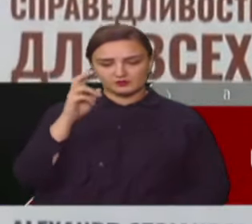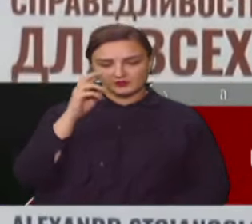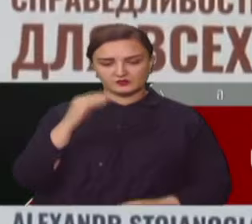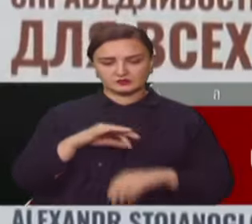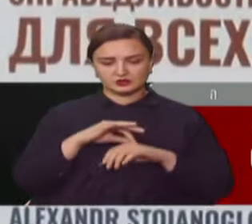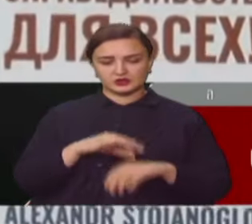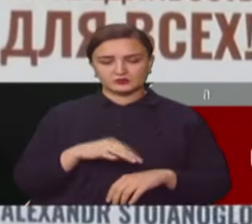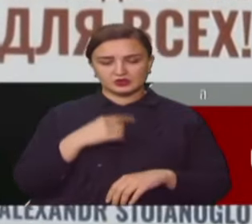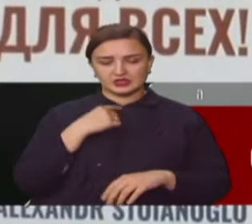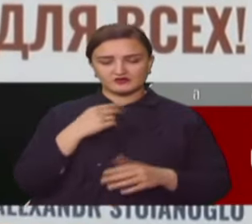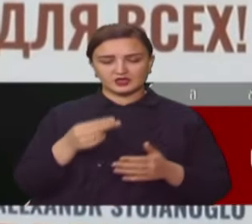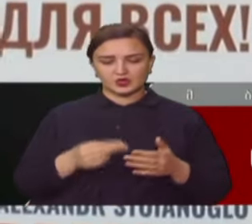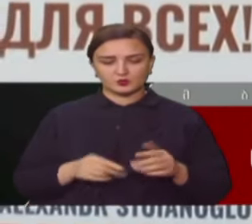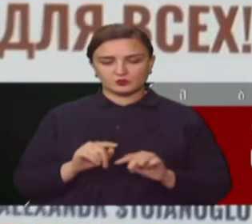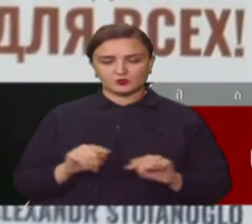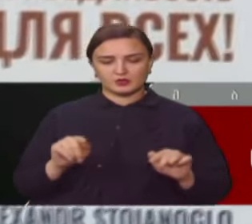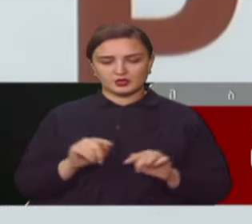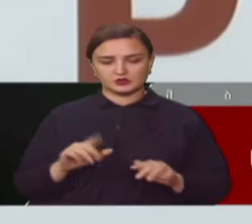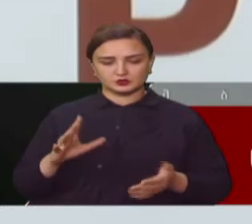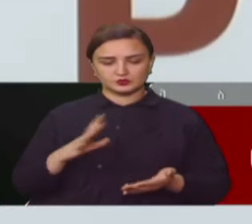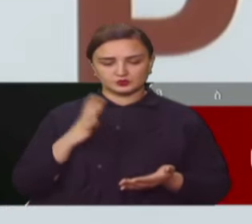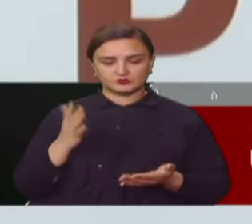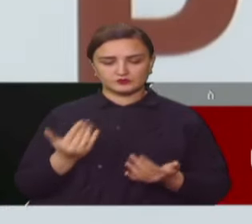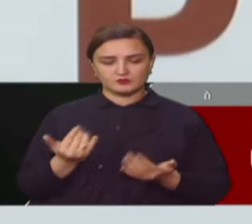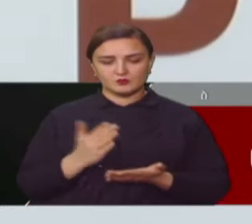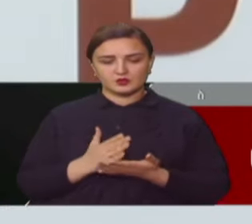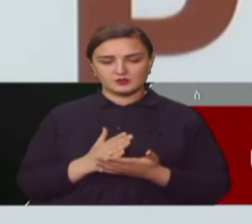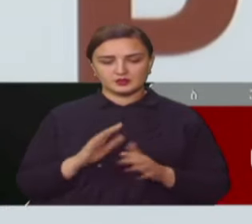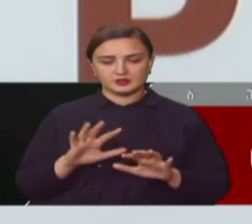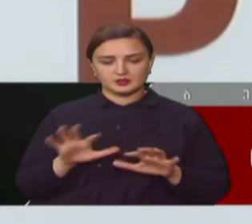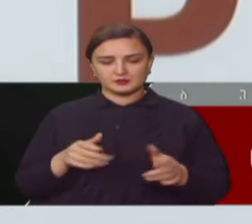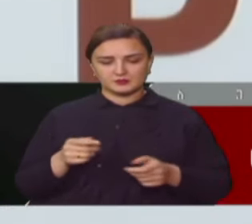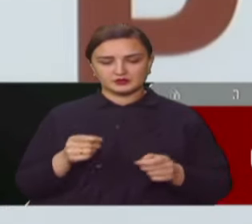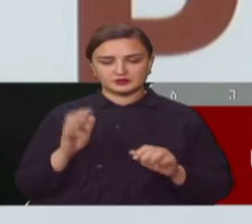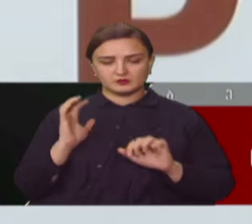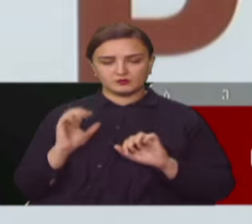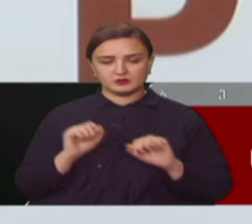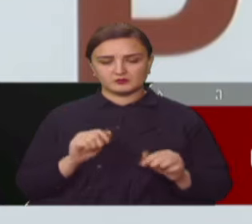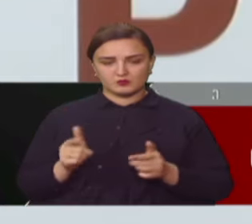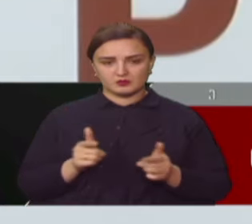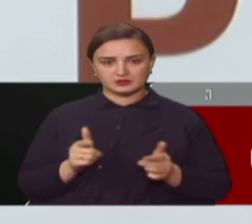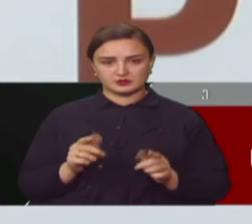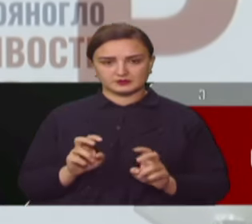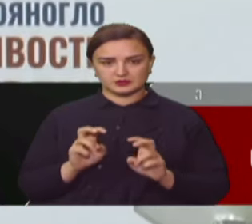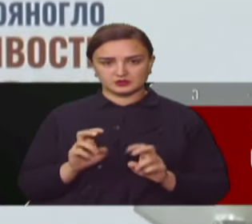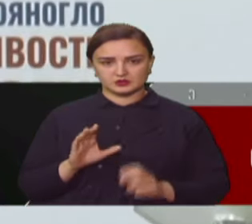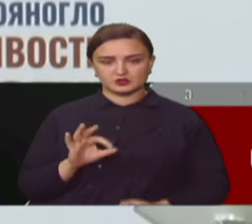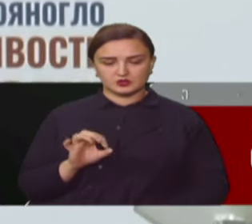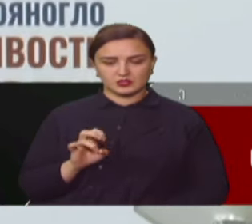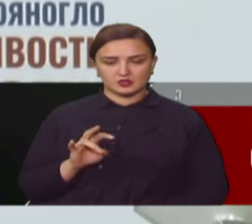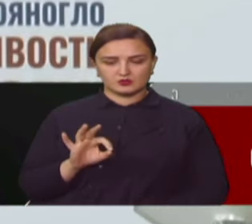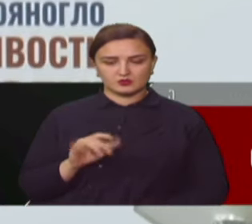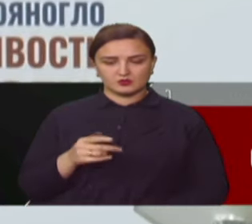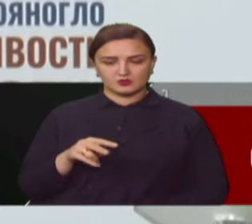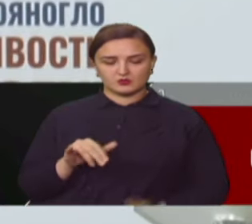chatarebuli referendumi propagandistuli hriki iqo, romelits mokmedi prezidentis momkhreta mobilizatsias emsakhurebota. Stoyanoglu,